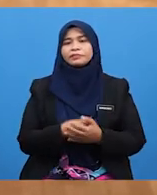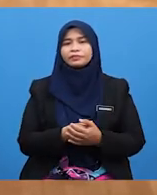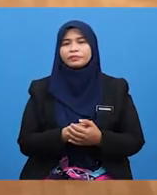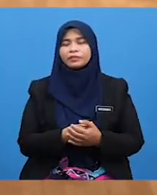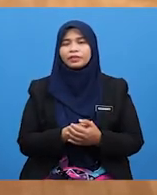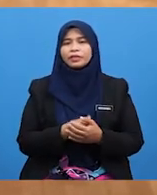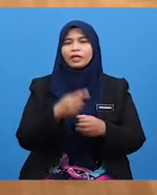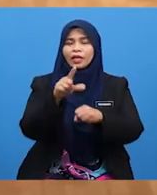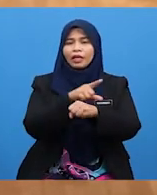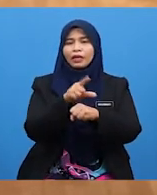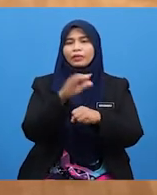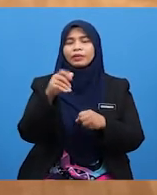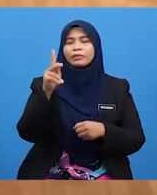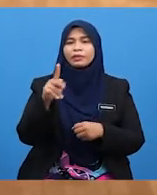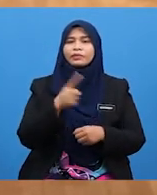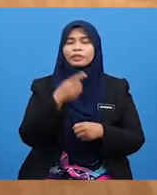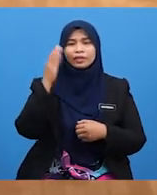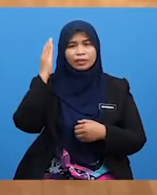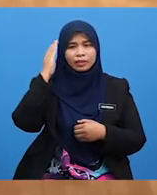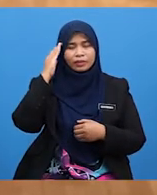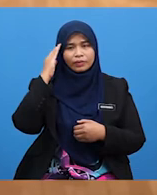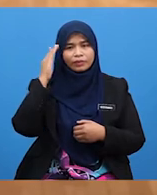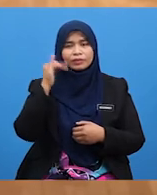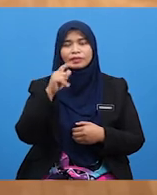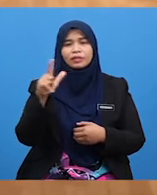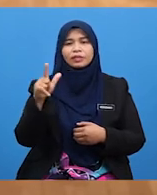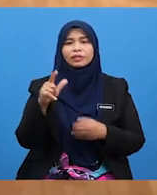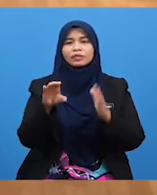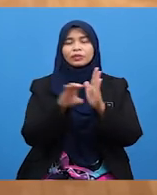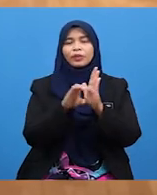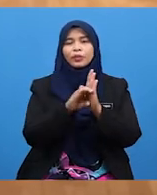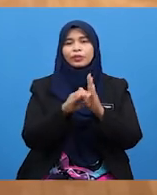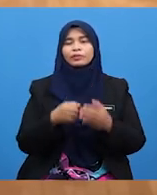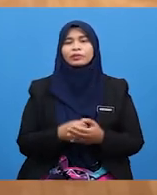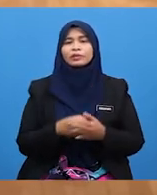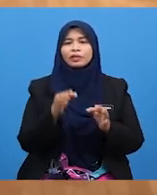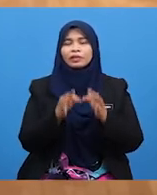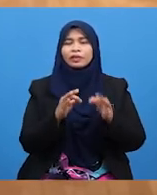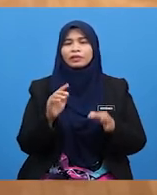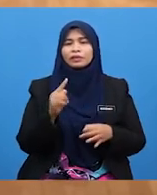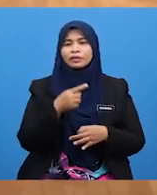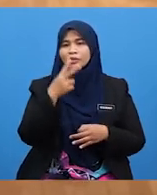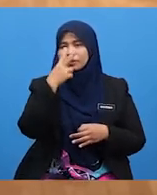yang perlu kita tahu sebelum kita pergi ke lenggok yang lebih mendalam. Contohnya kalau kita lihat dalam lagu